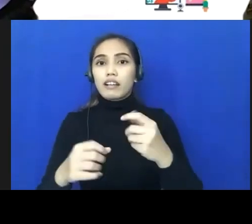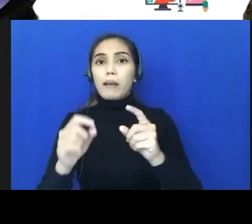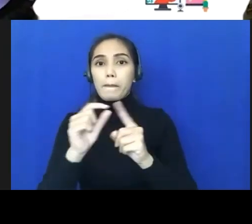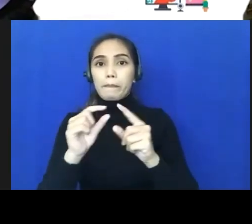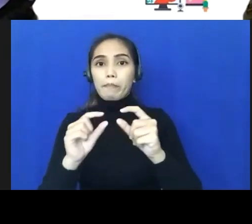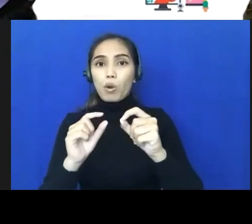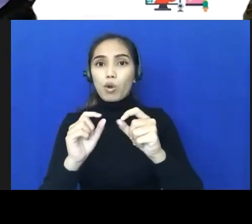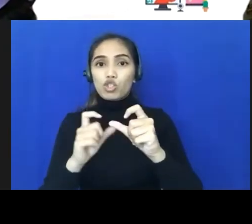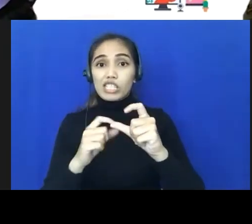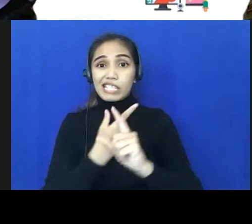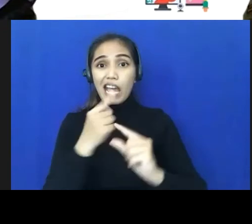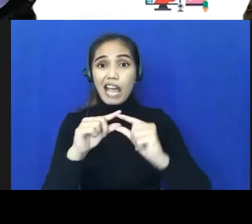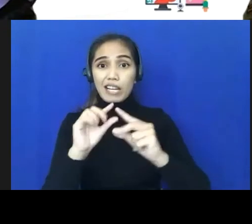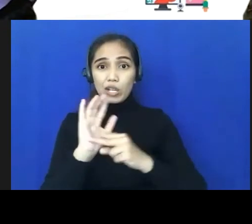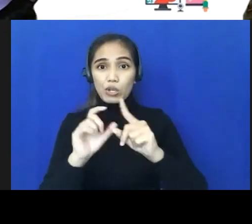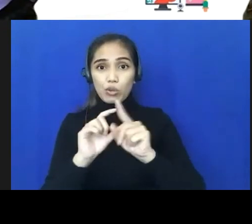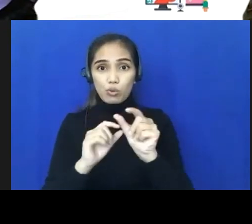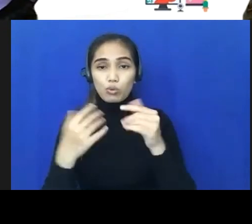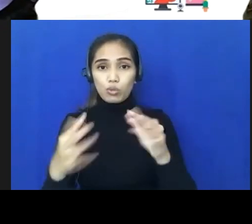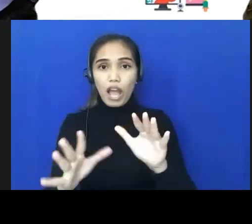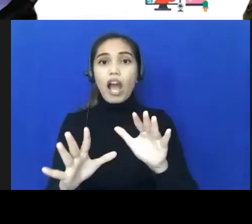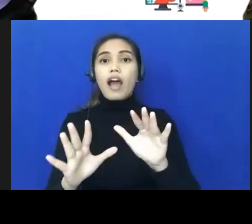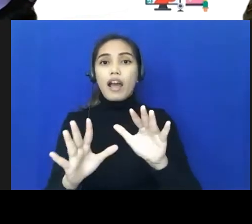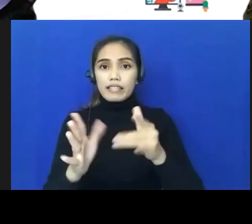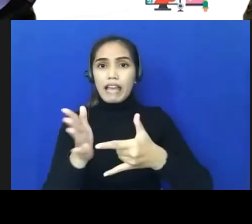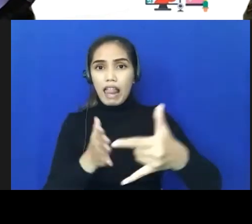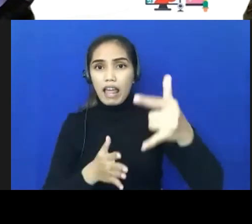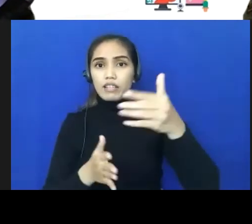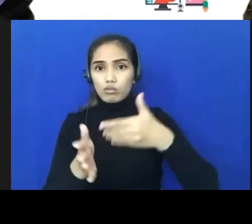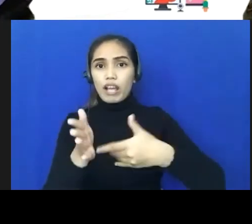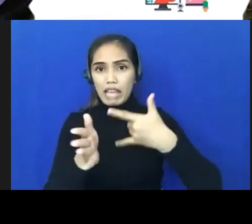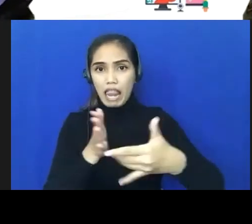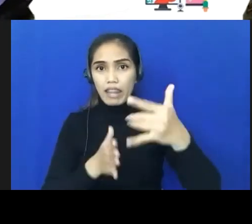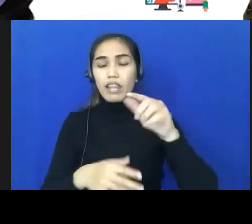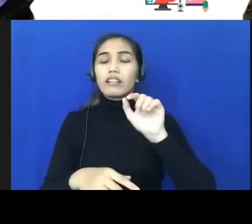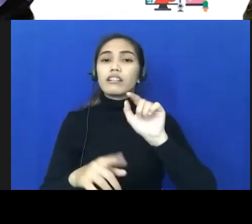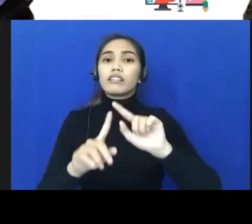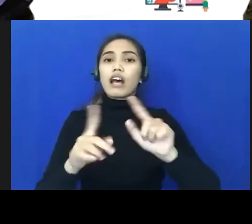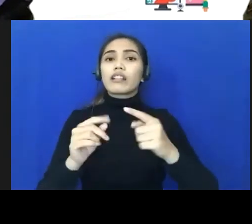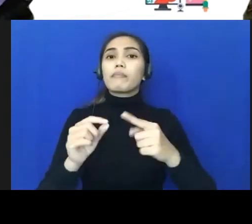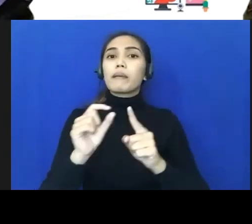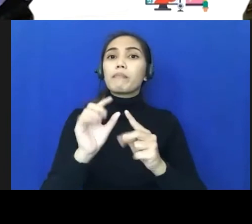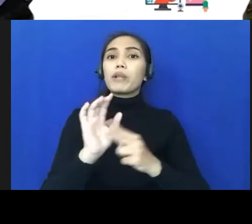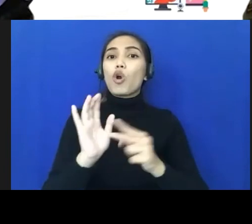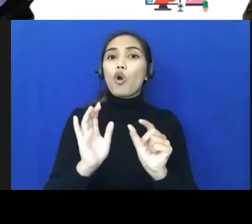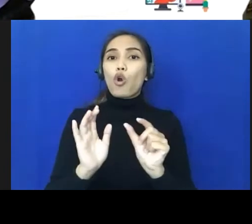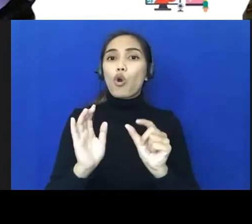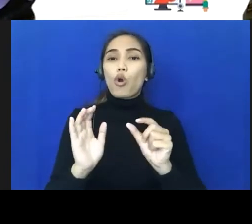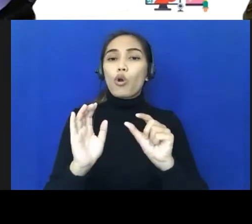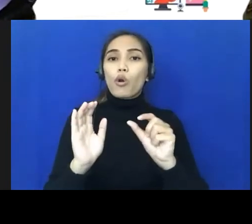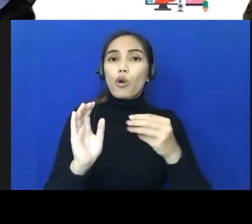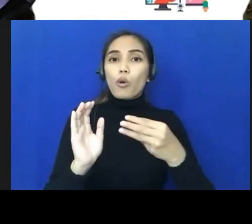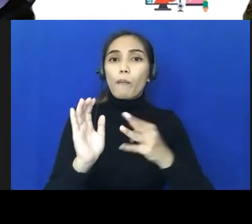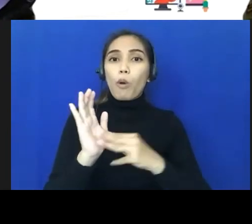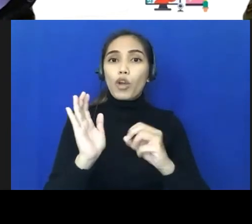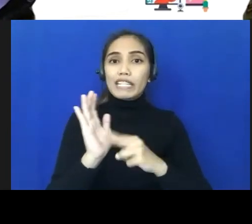kita tahu yang namanya pneumonia itu adalah sebuah, kalau kita bilang adalah sebuah momok ya, menjadi penyebab kedua